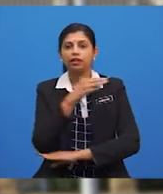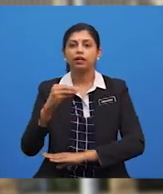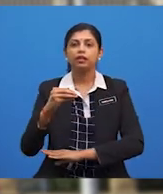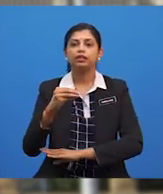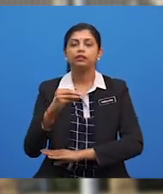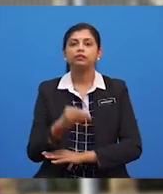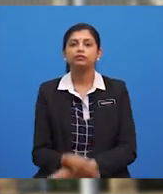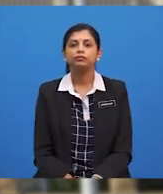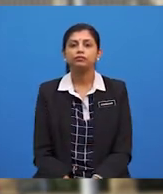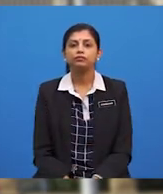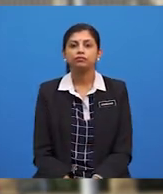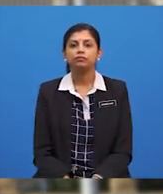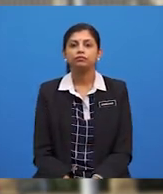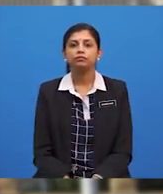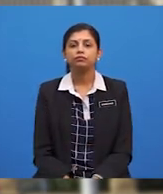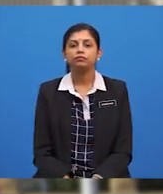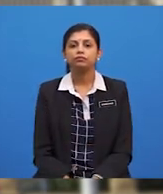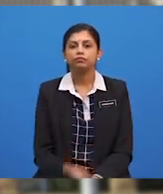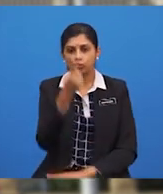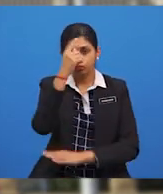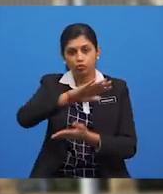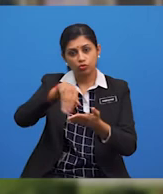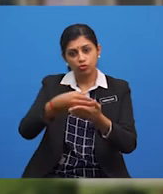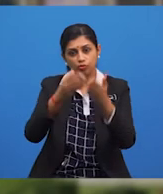sosial untuk semua kaum di negara ini.